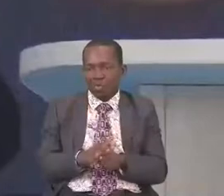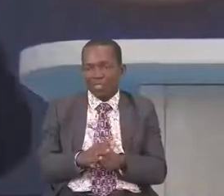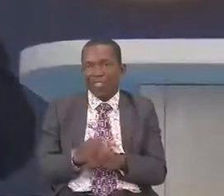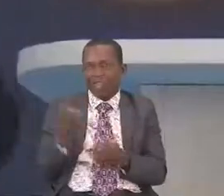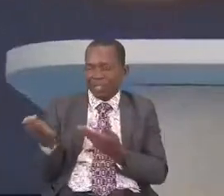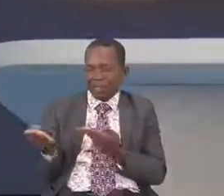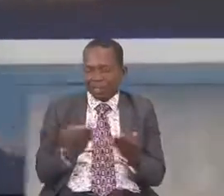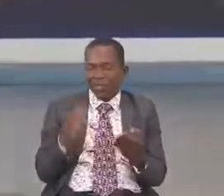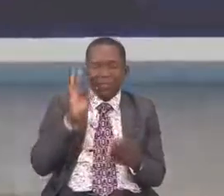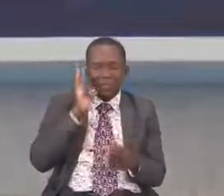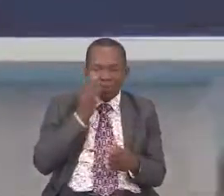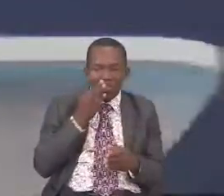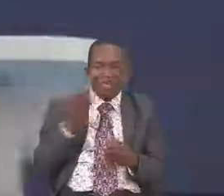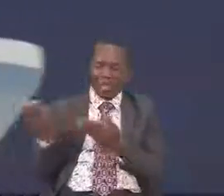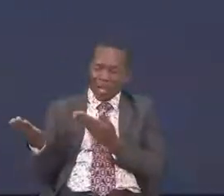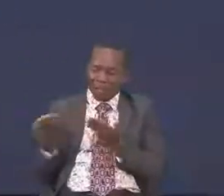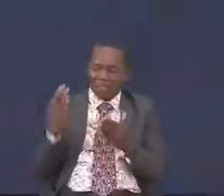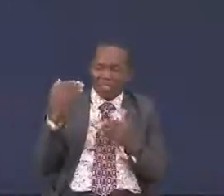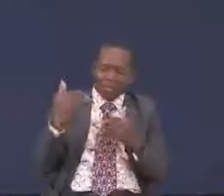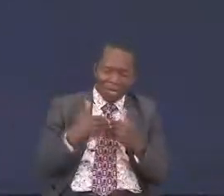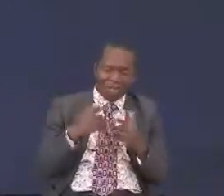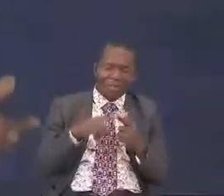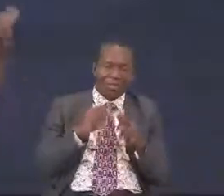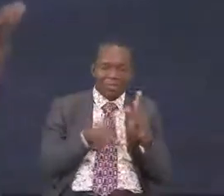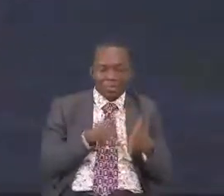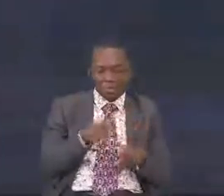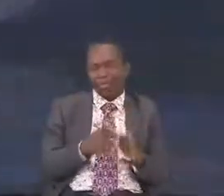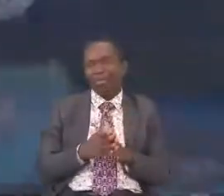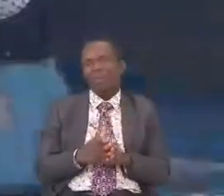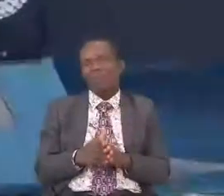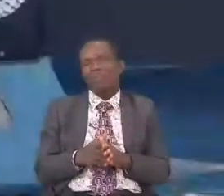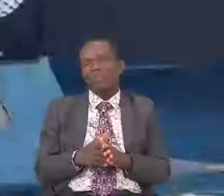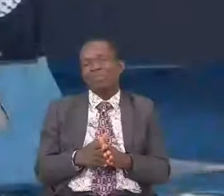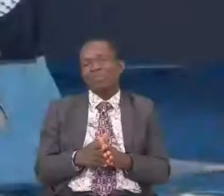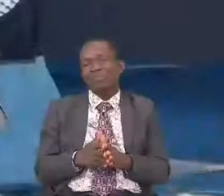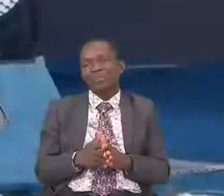leur épaule et ils sont venus dire aux autres.